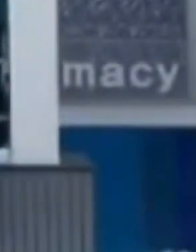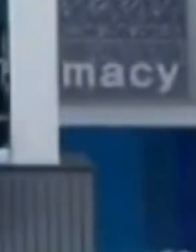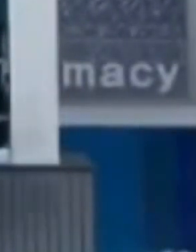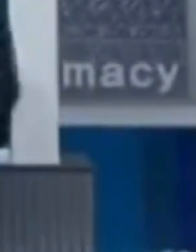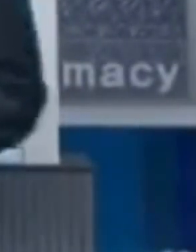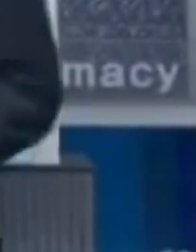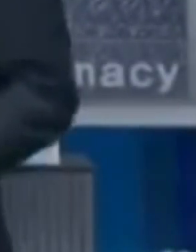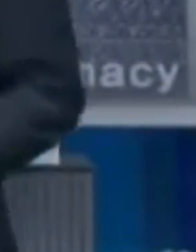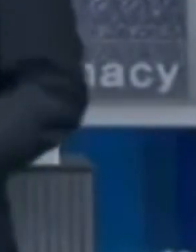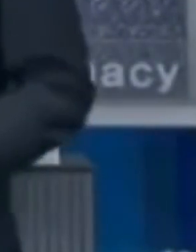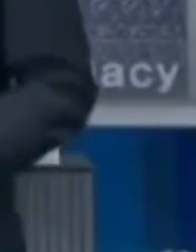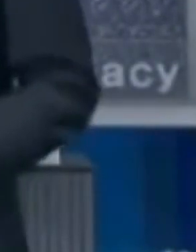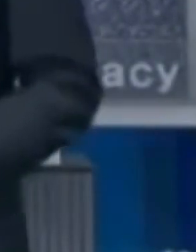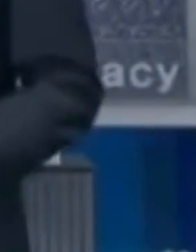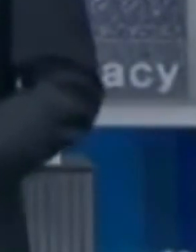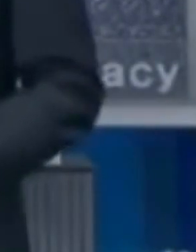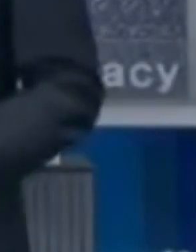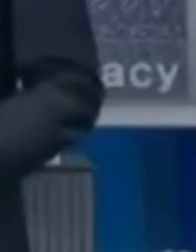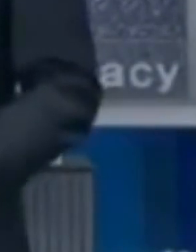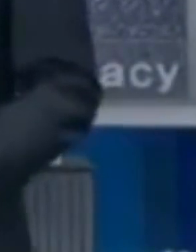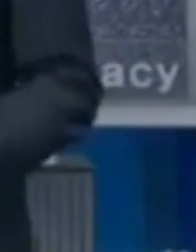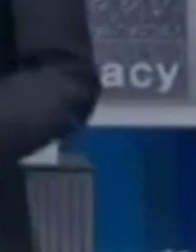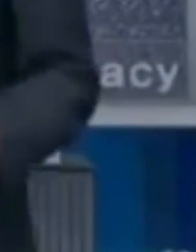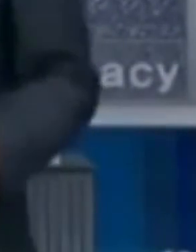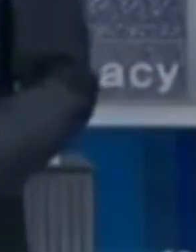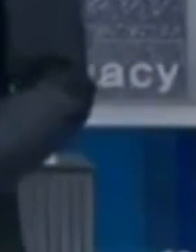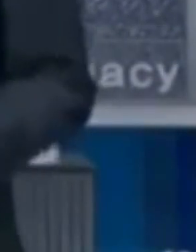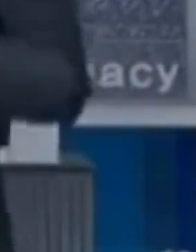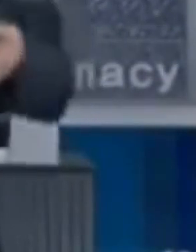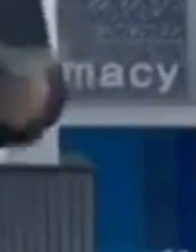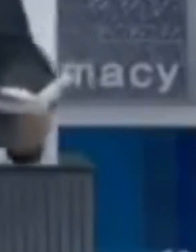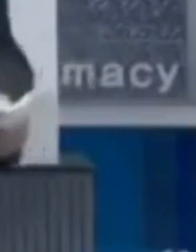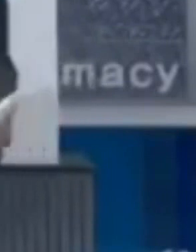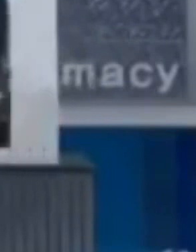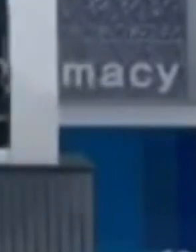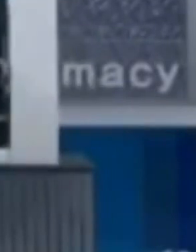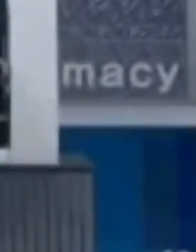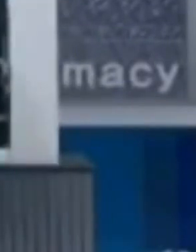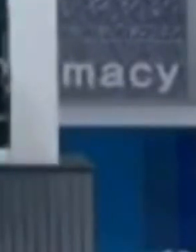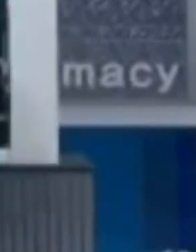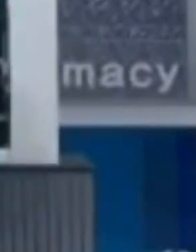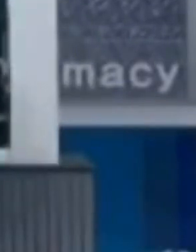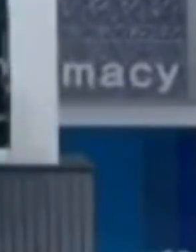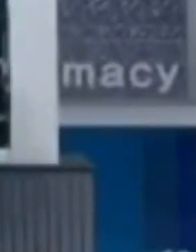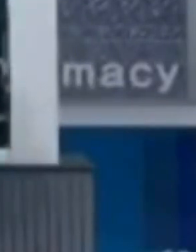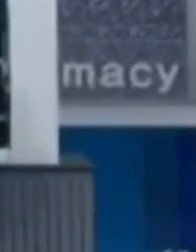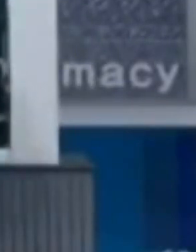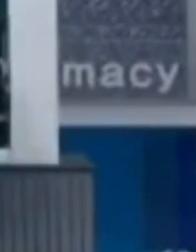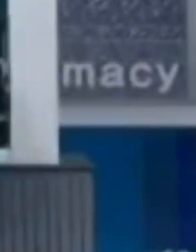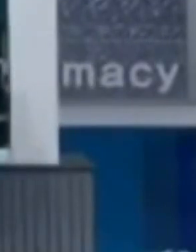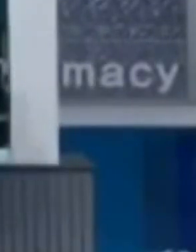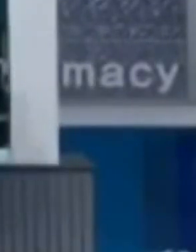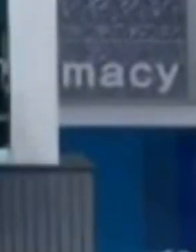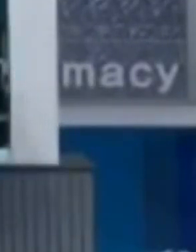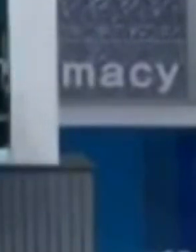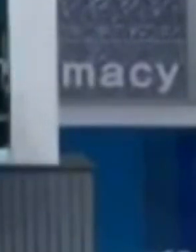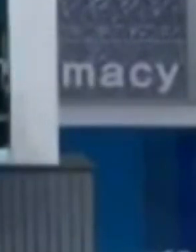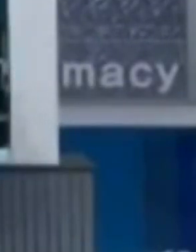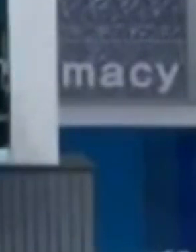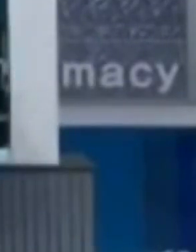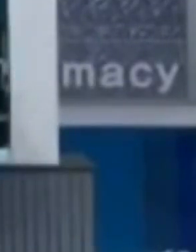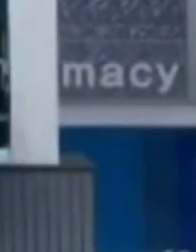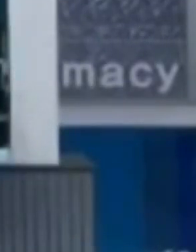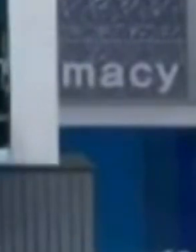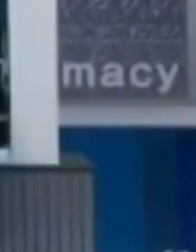그러니까 결국 인터넷 장악하고 댓글 열심히 달고 반박글 쓰고 퍼나르고 해서 아로 북한식 논리로